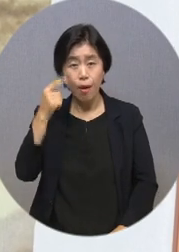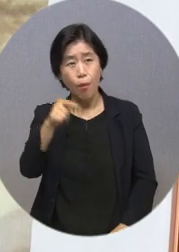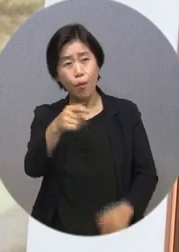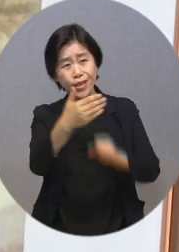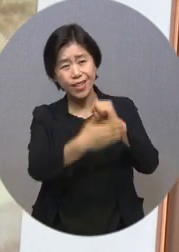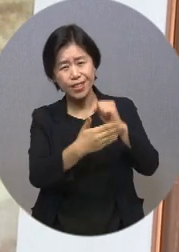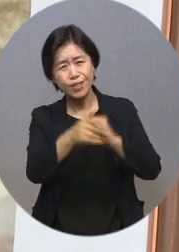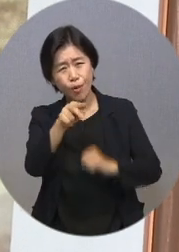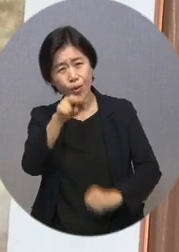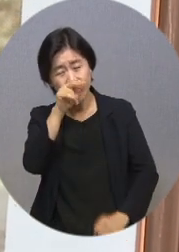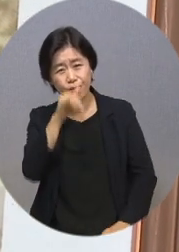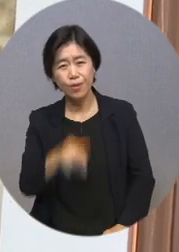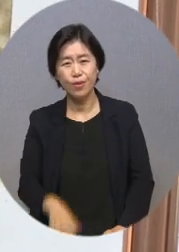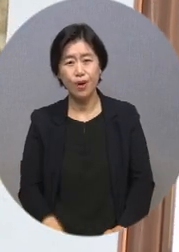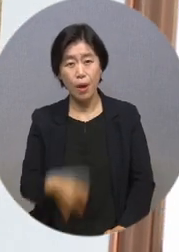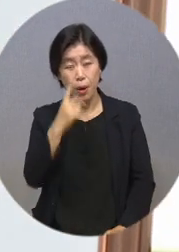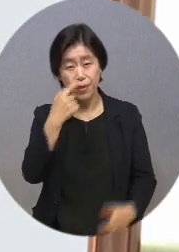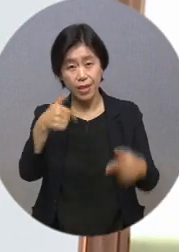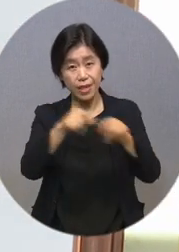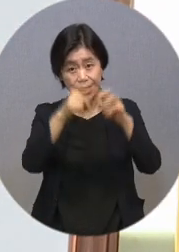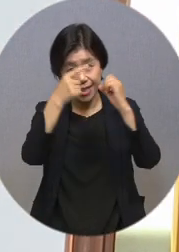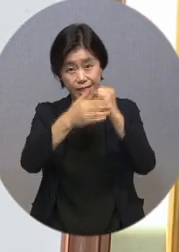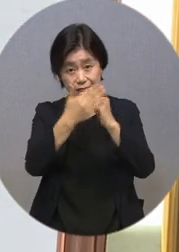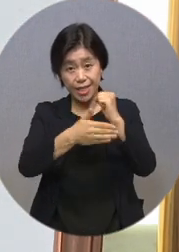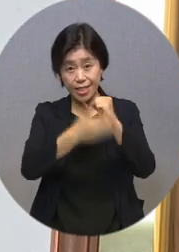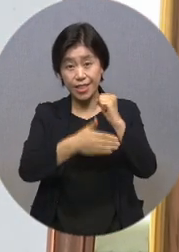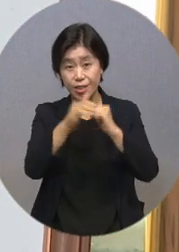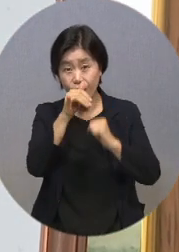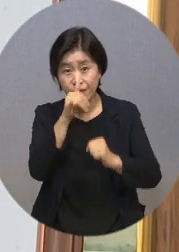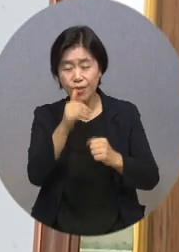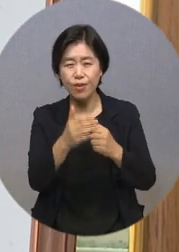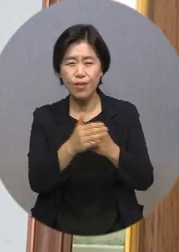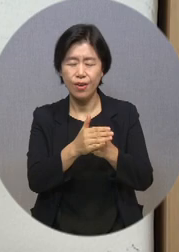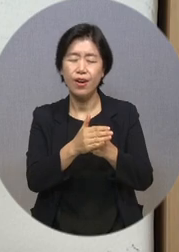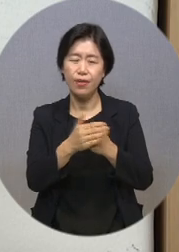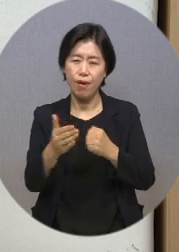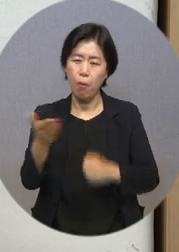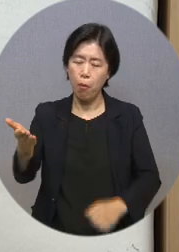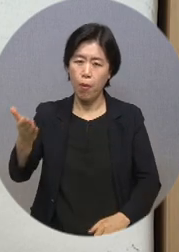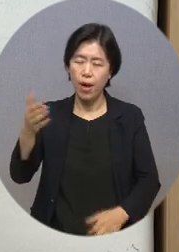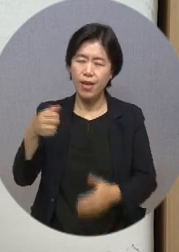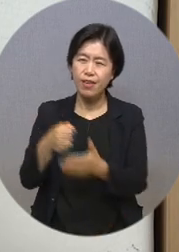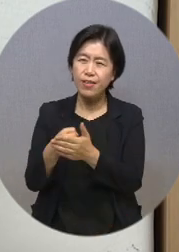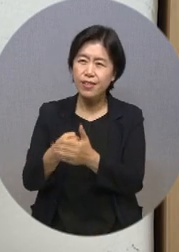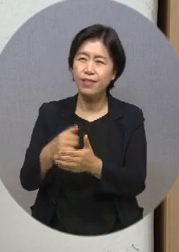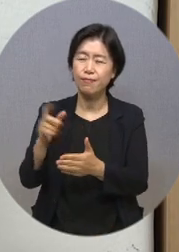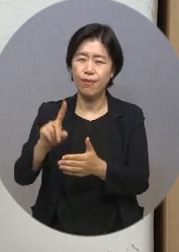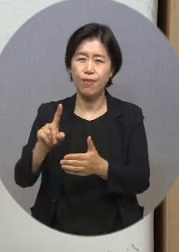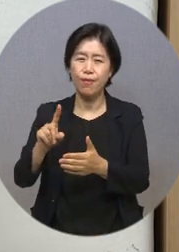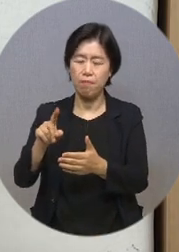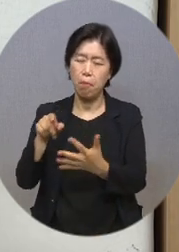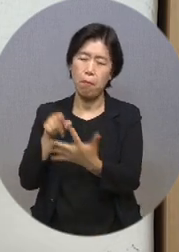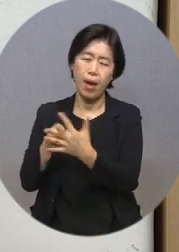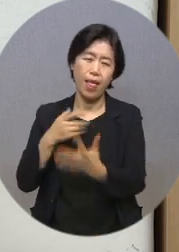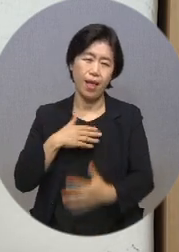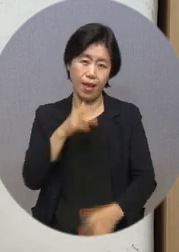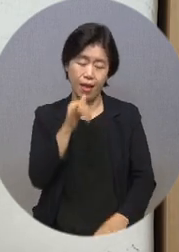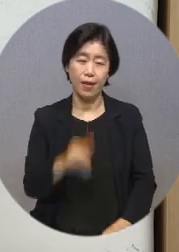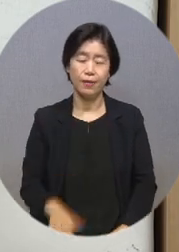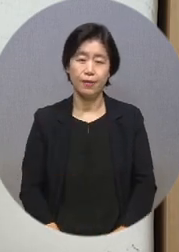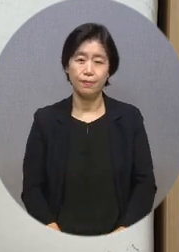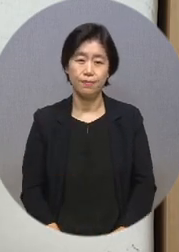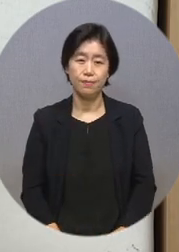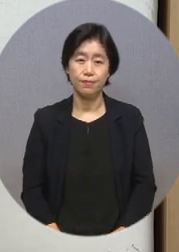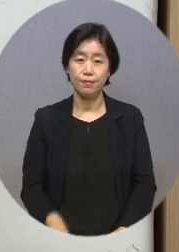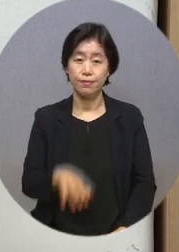어머니 생각하면서 열심히 살겠다는 다짐을 보이시는 게 아닌가 하는 생각을 해봤습니다. 자, 세종시 사회복지협의회는 다른